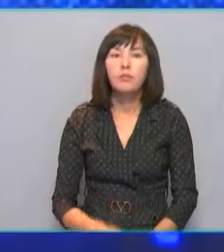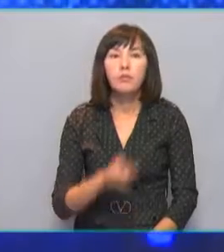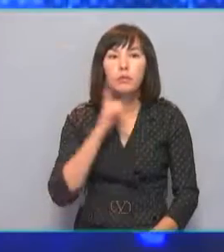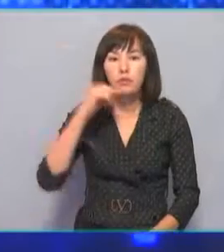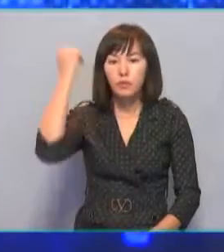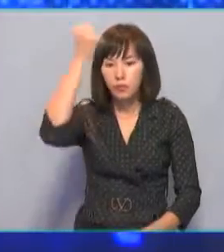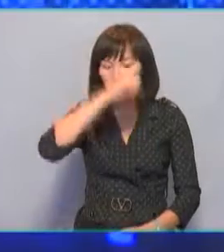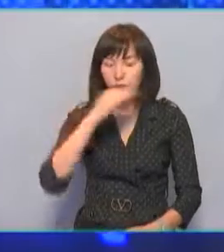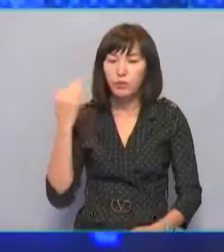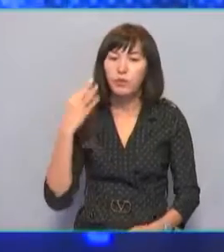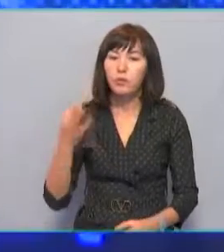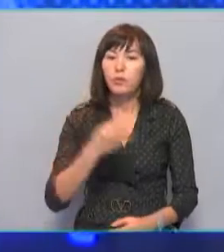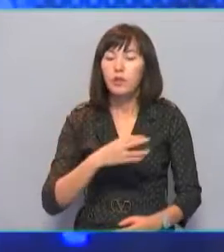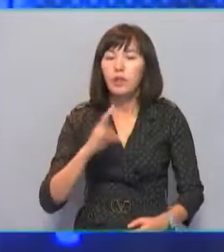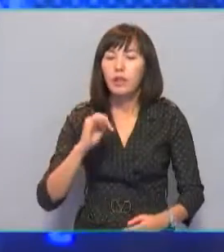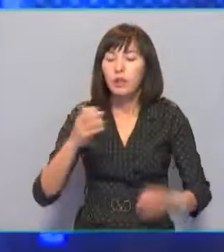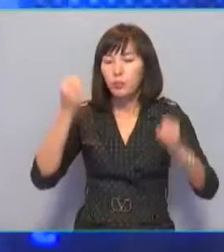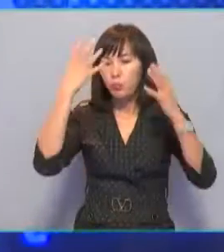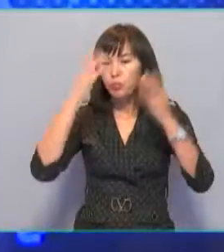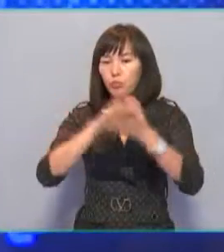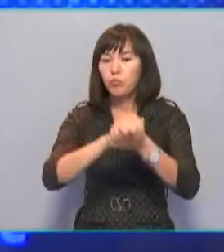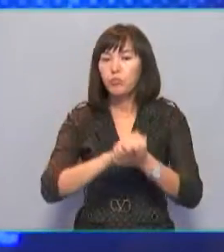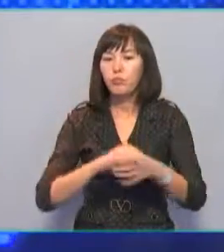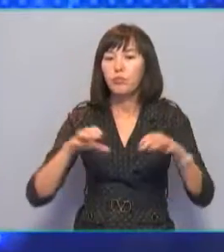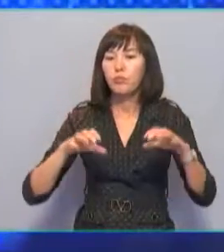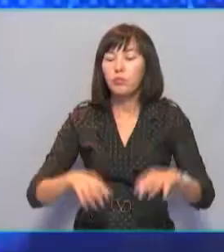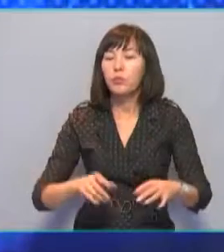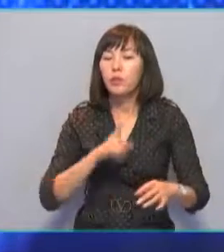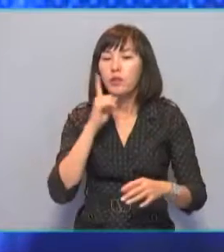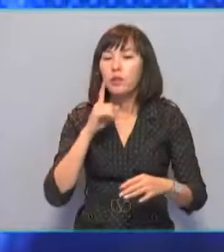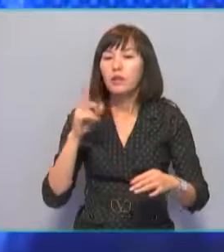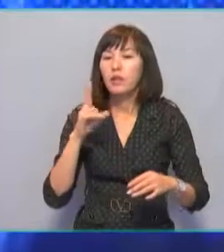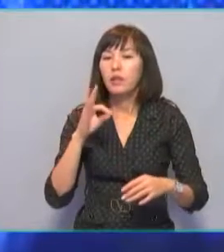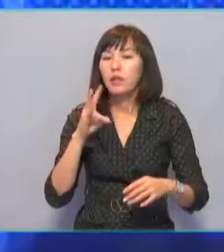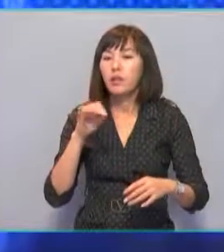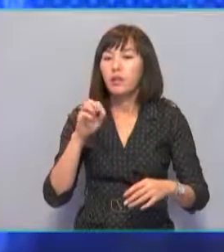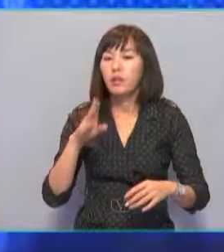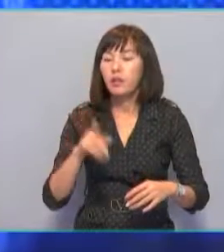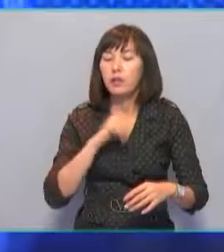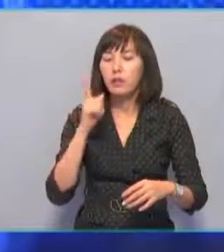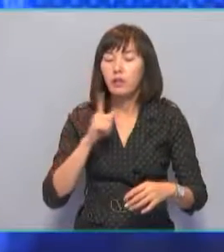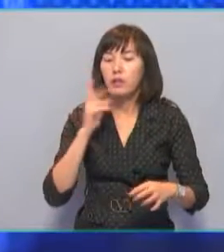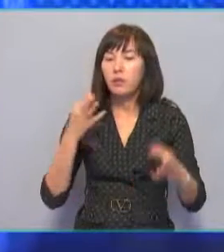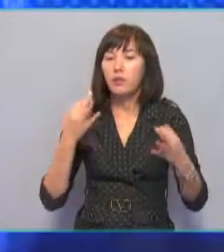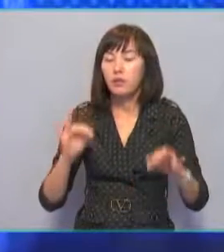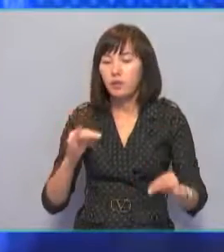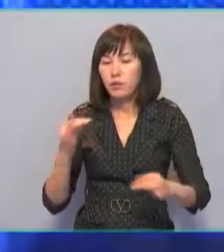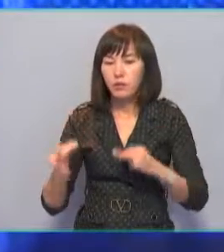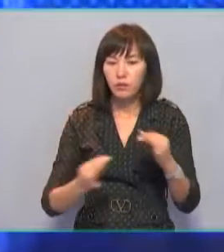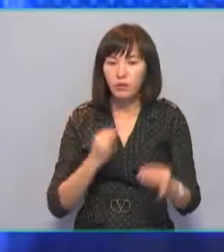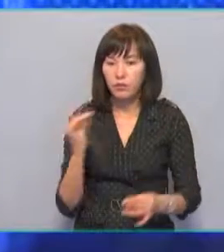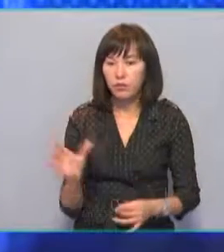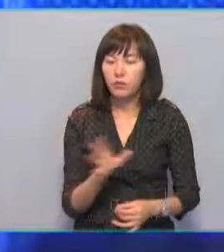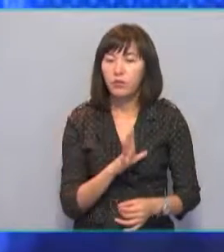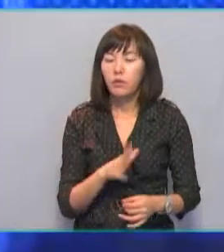жастар жылы аясында Түркістан облыстық этномәдени бірлестік төрағалары мен жастар қанаты ұйымының белсенді жастары еркін форматта бас қосу